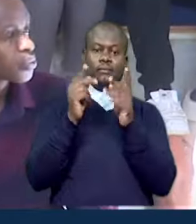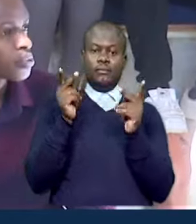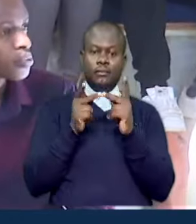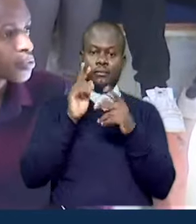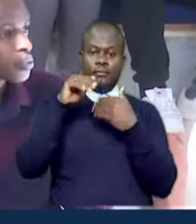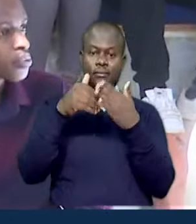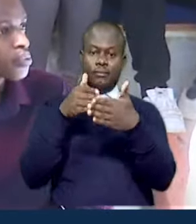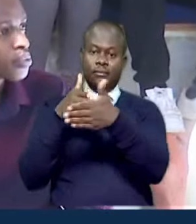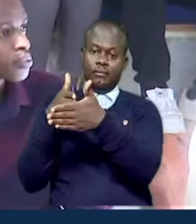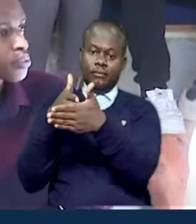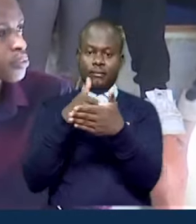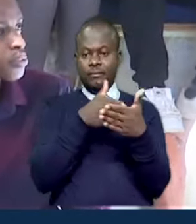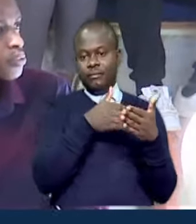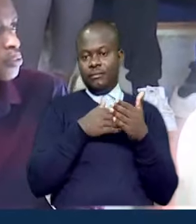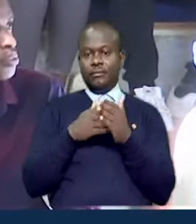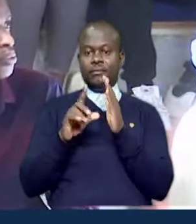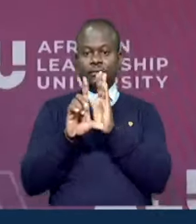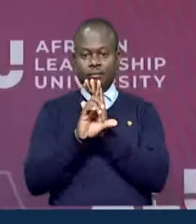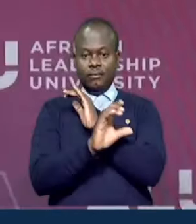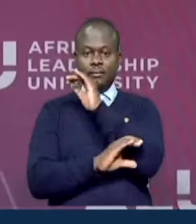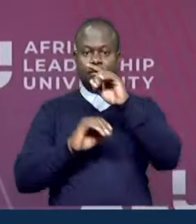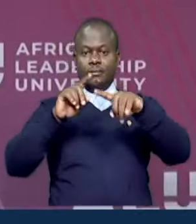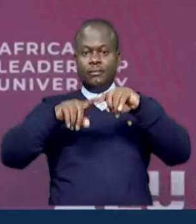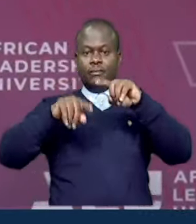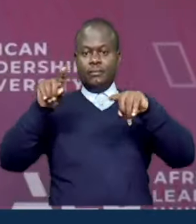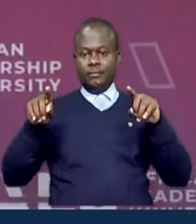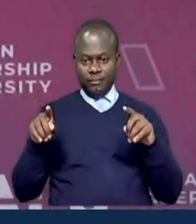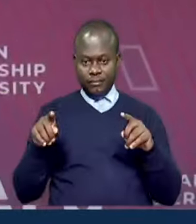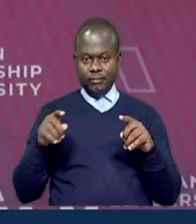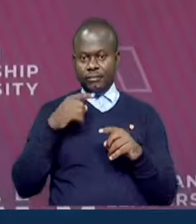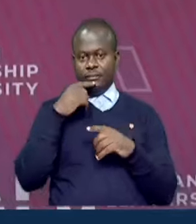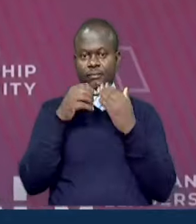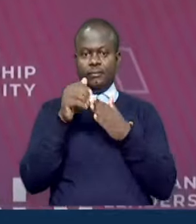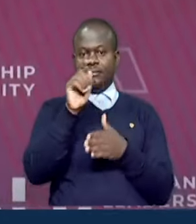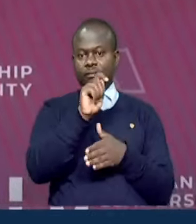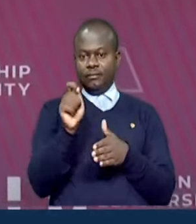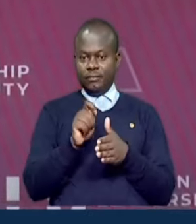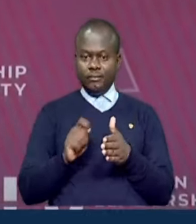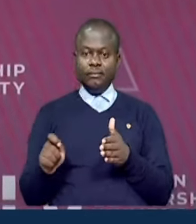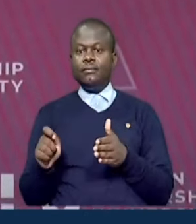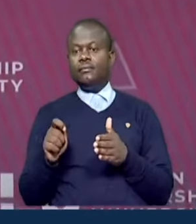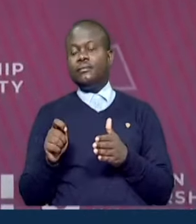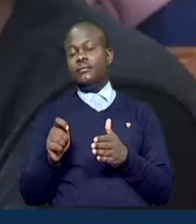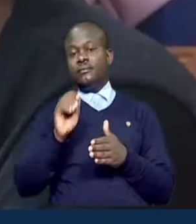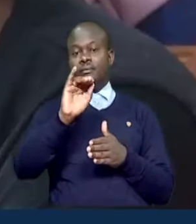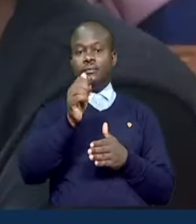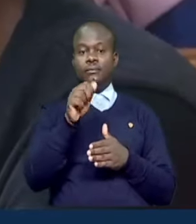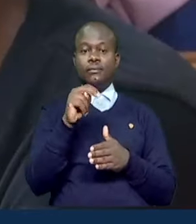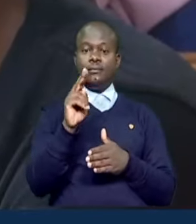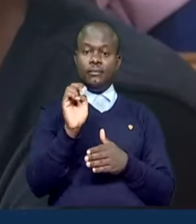uhura n'inzitizi n'amategeko y'ibihugu bitandukanye. So Tanzania hari January yahoze